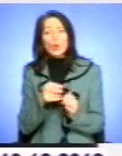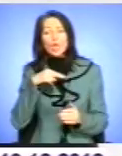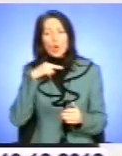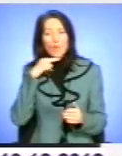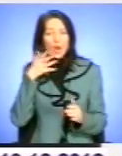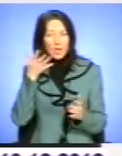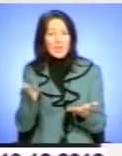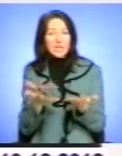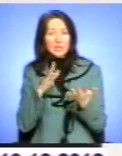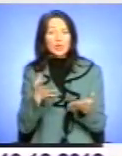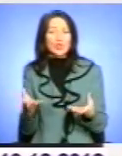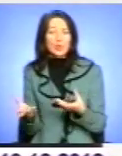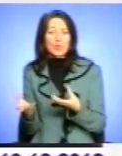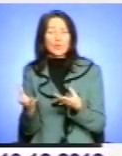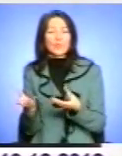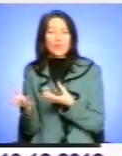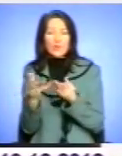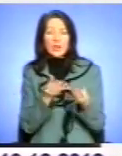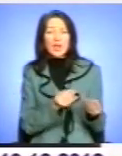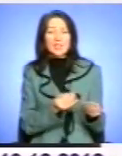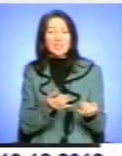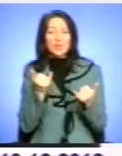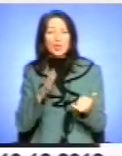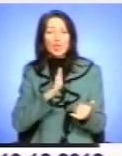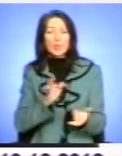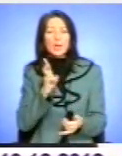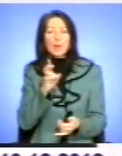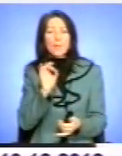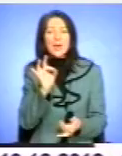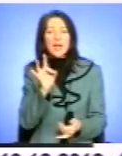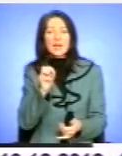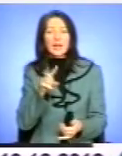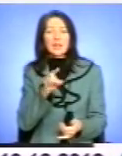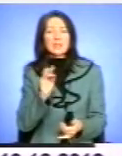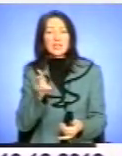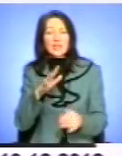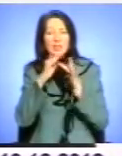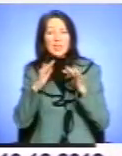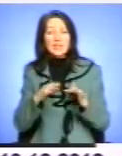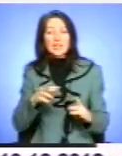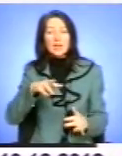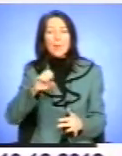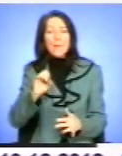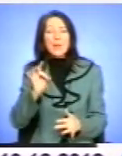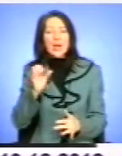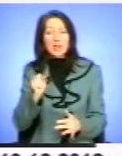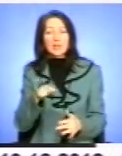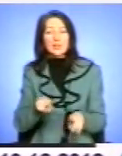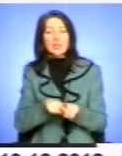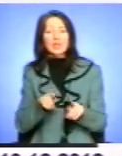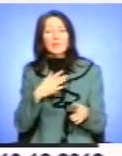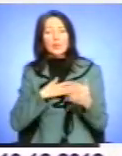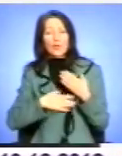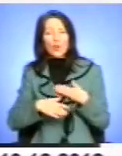що вражень. От сьогодні ми були у Березілі на ялинці мера. Вони з таким задоволенням раділи з